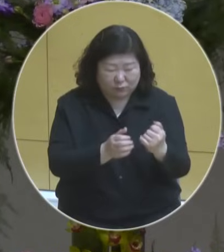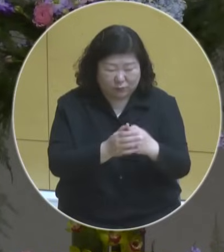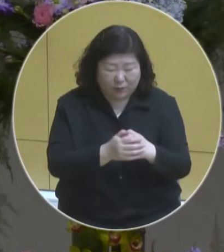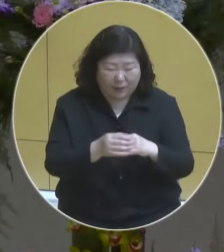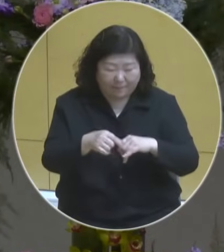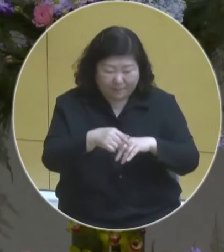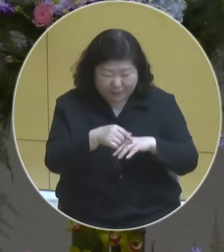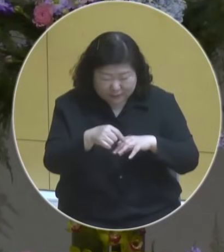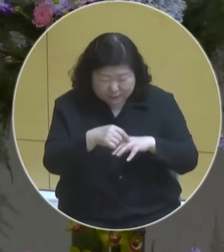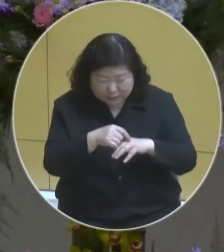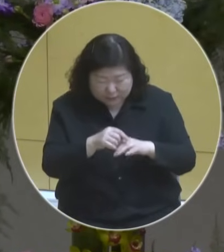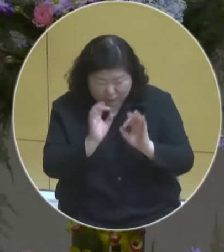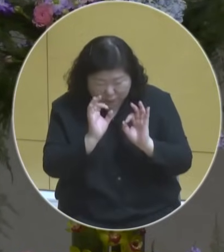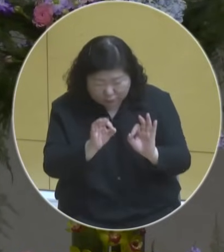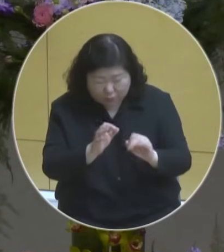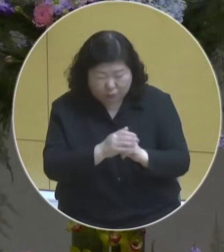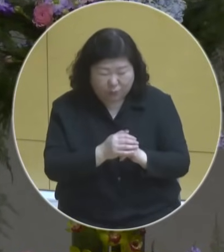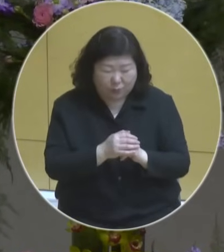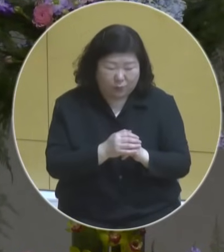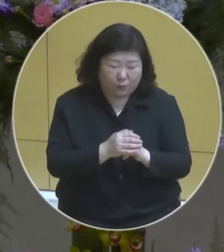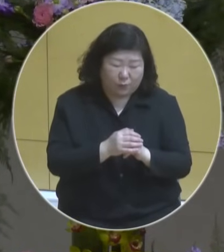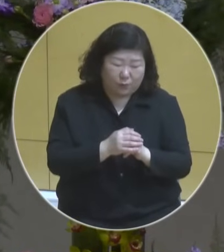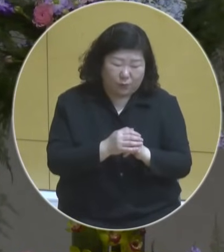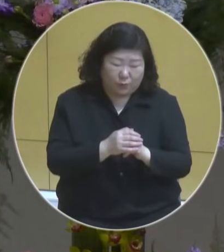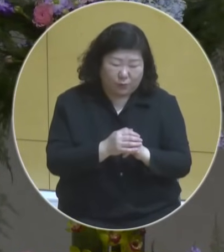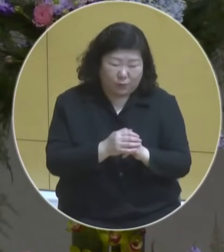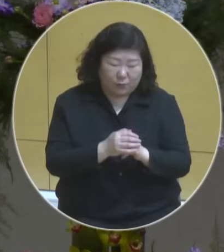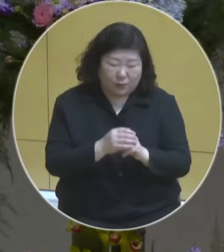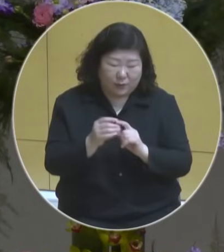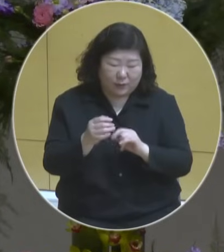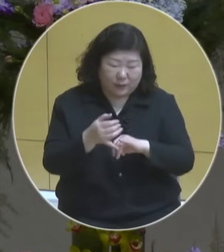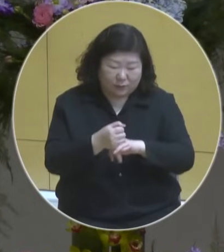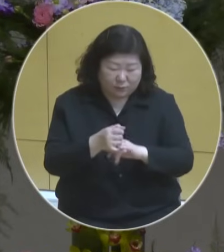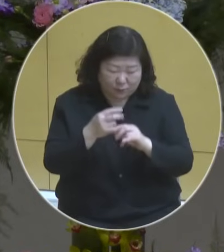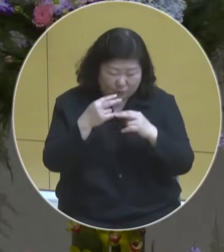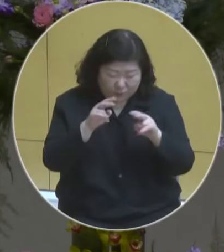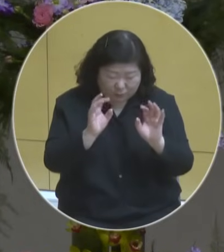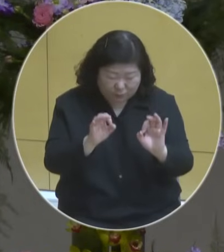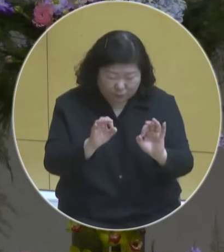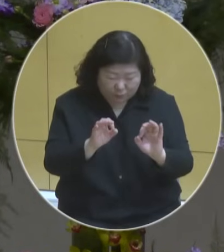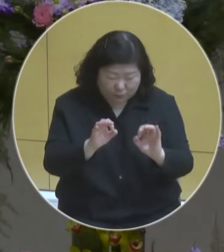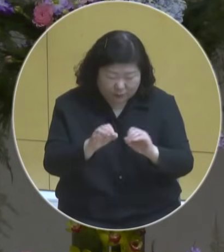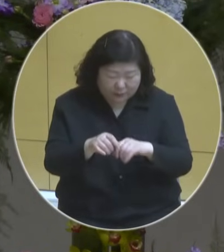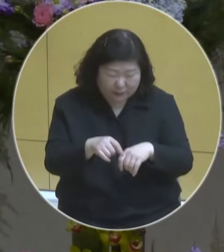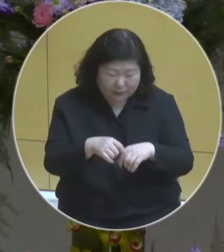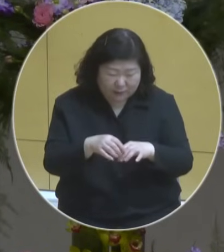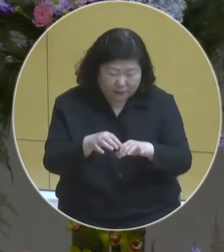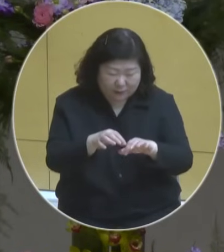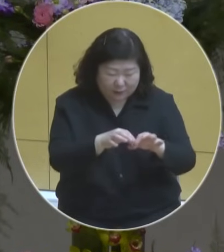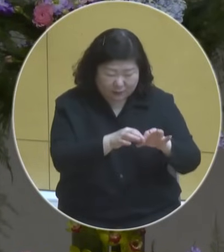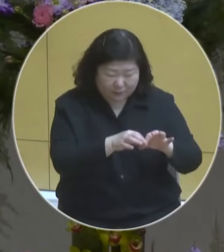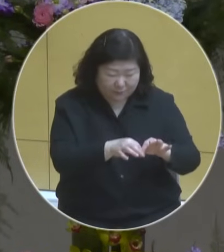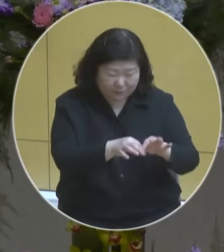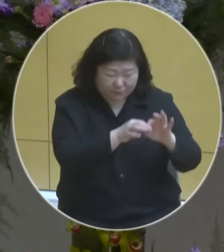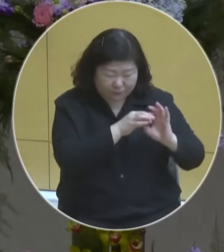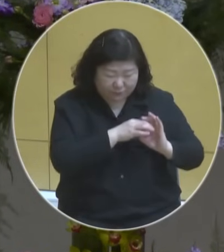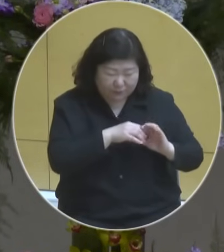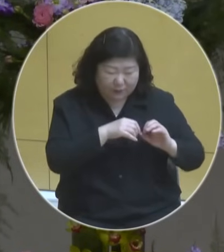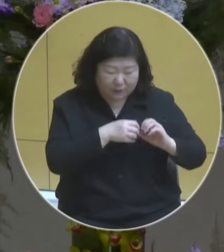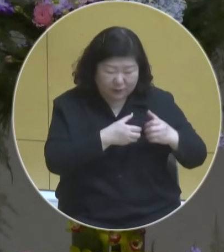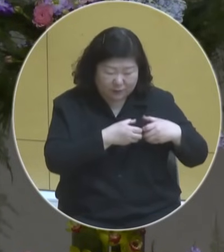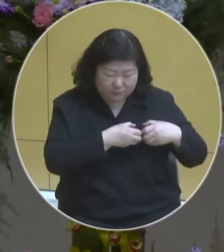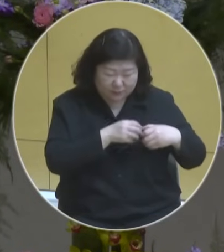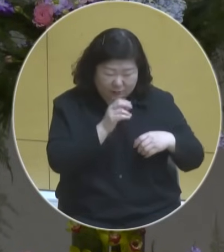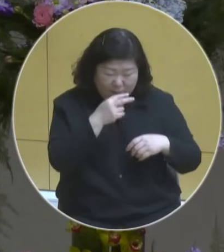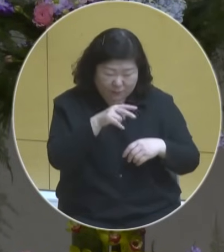언약을 바라보며 그들의 심장이 하나되며 그 사랑을 끝까지 하나님 이루어 가는 것처럼 주님께서 다시 오심